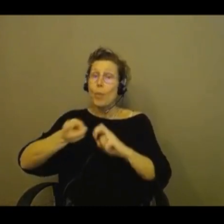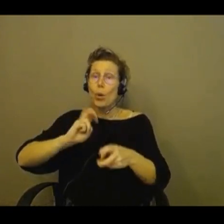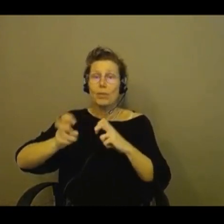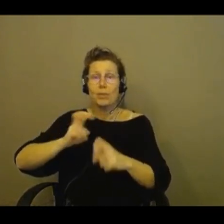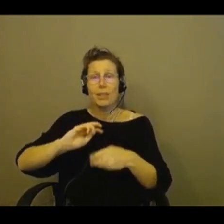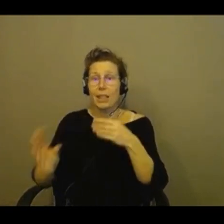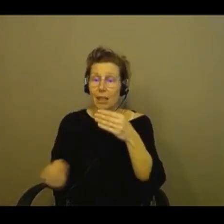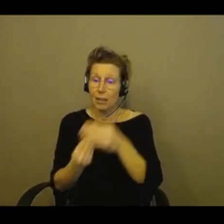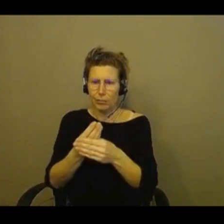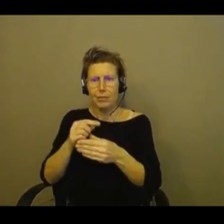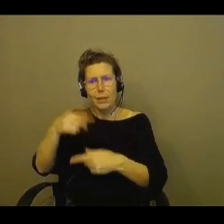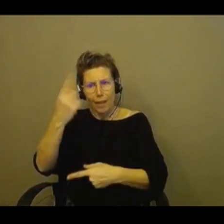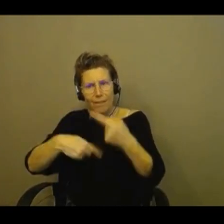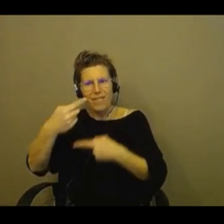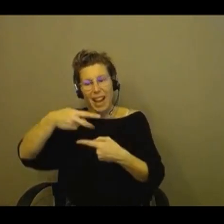trains.